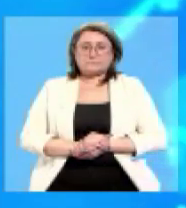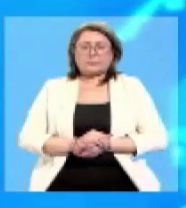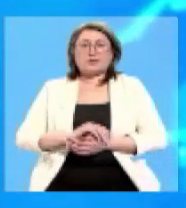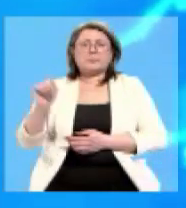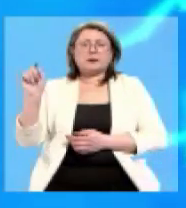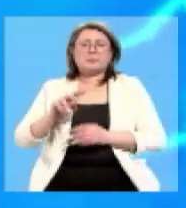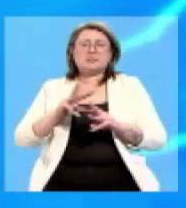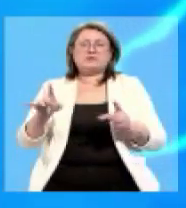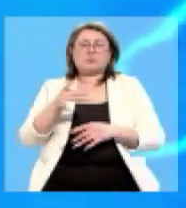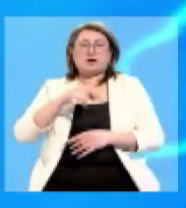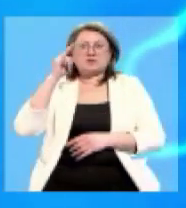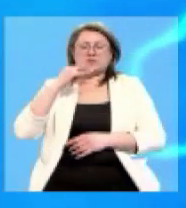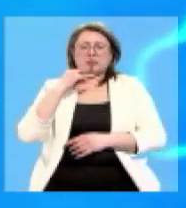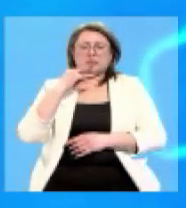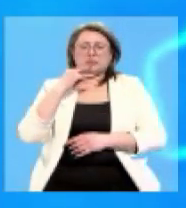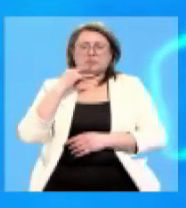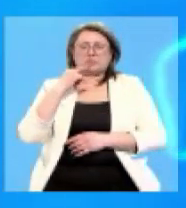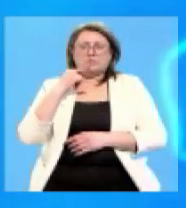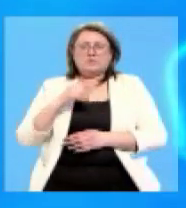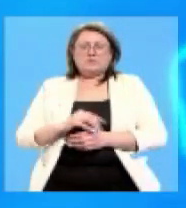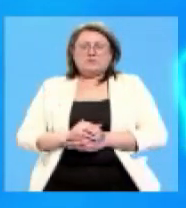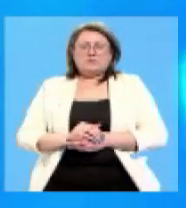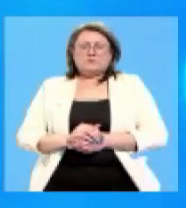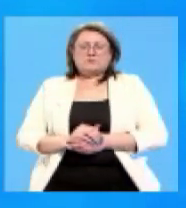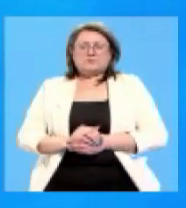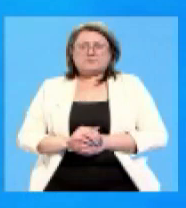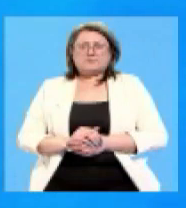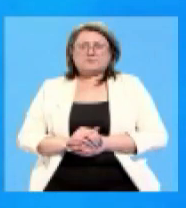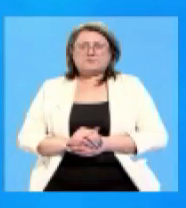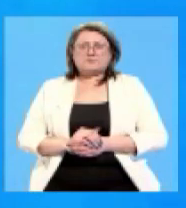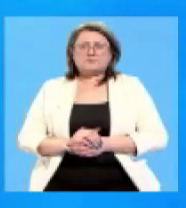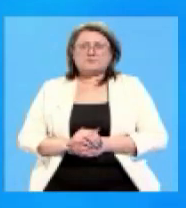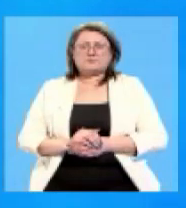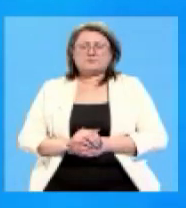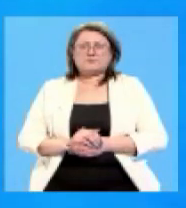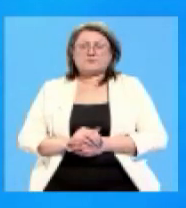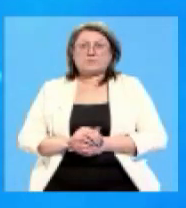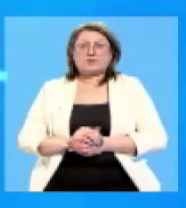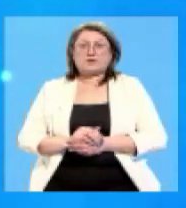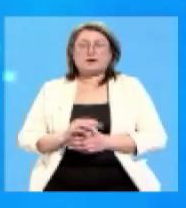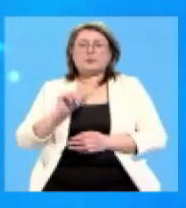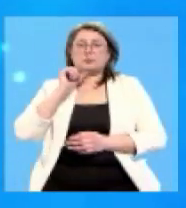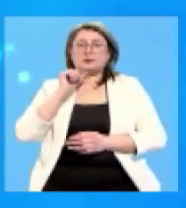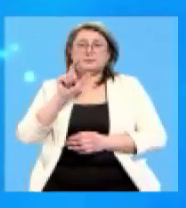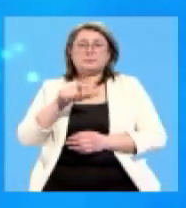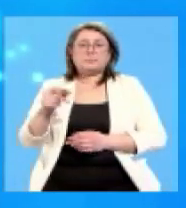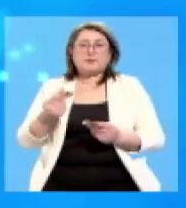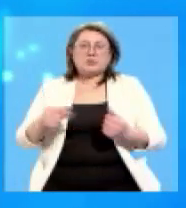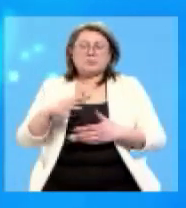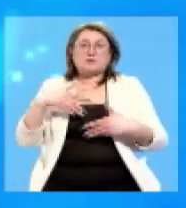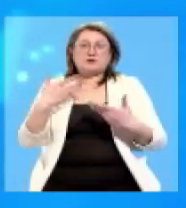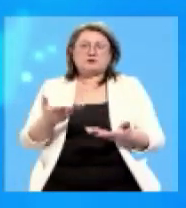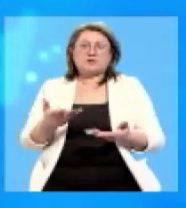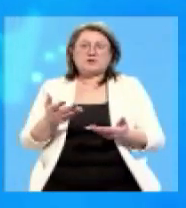Қостанайлық кәсіпкерлер мектеп асханасындағы тамақ құнын көтеруді ұсынды. Азық-түлік өнімдерін жеткізушілер келісімшарт мерзімін де арттыруды